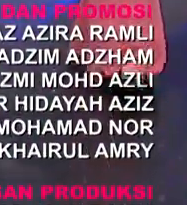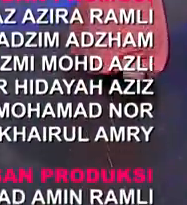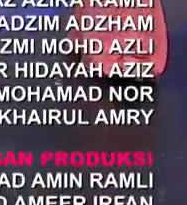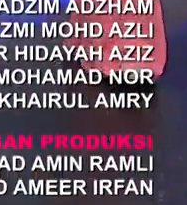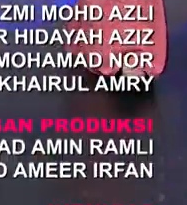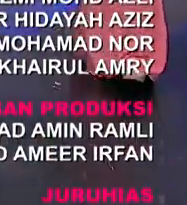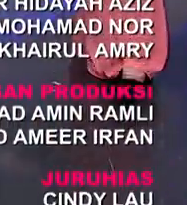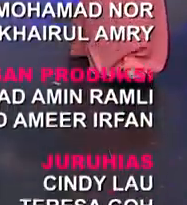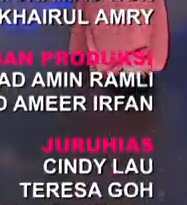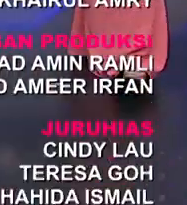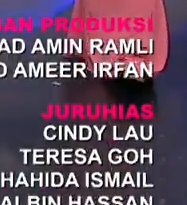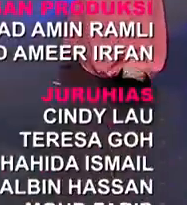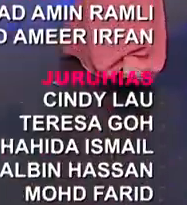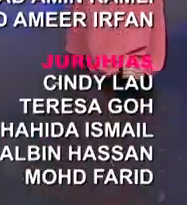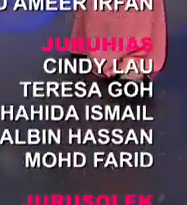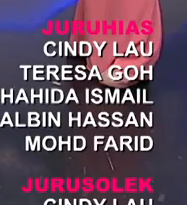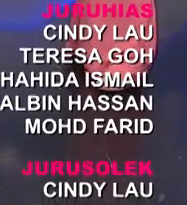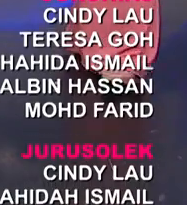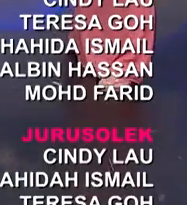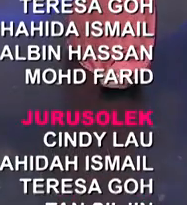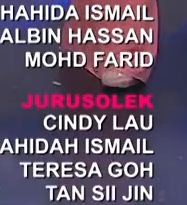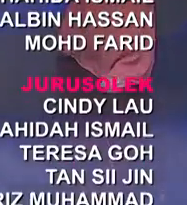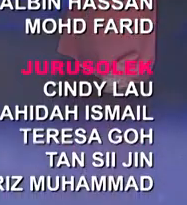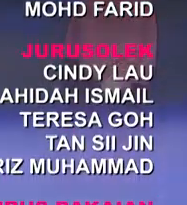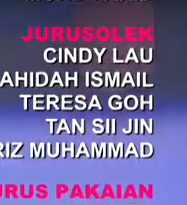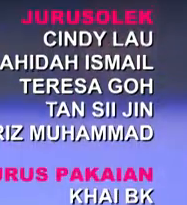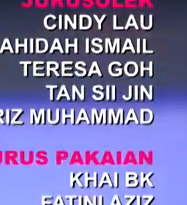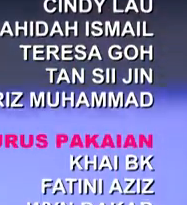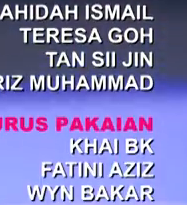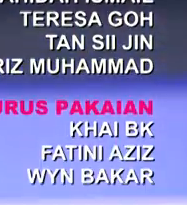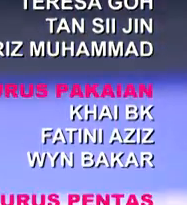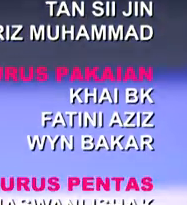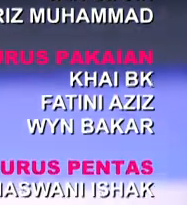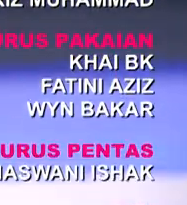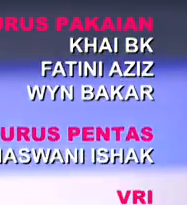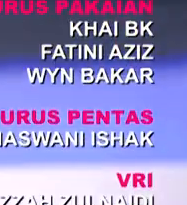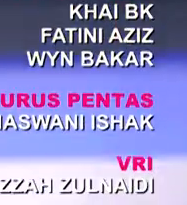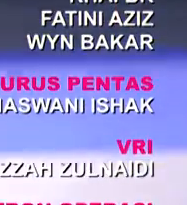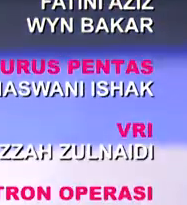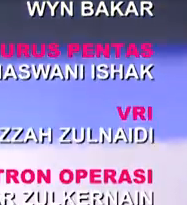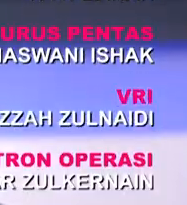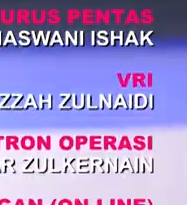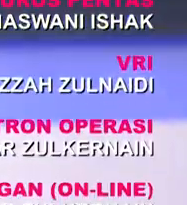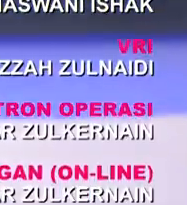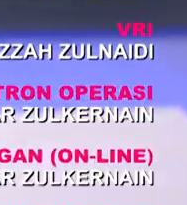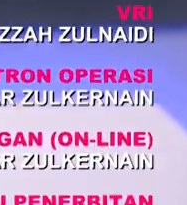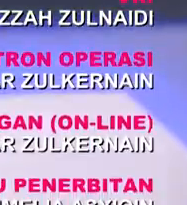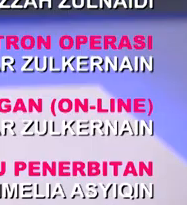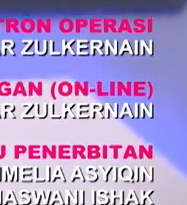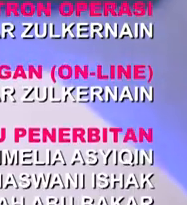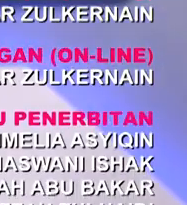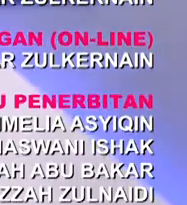tambah isi bersama dengan ini simbol tambah